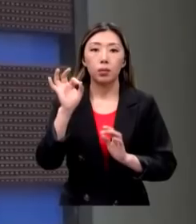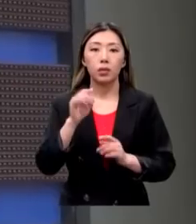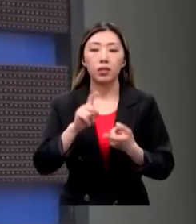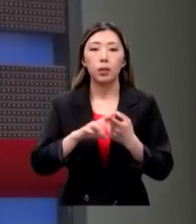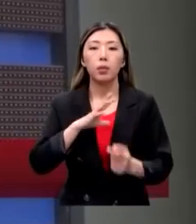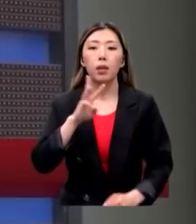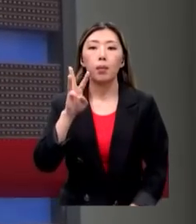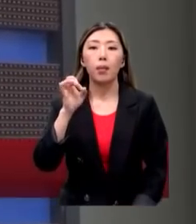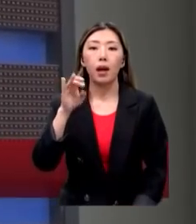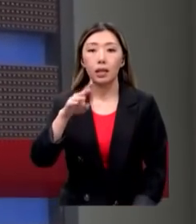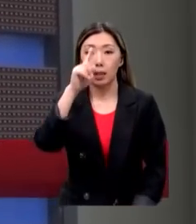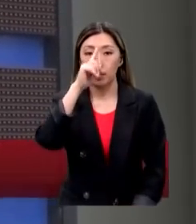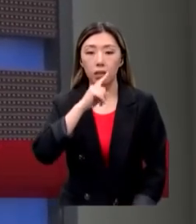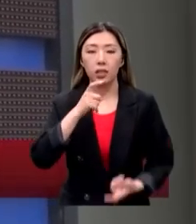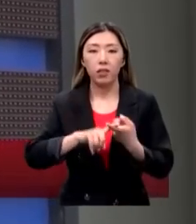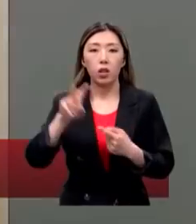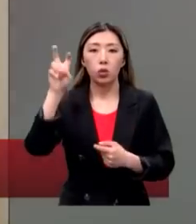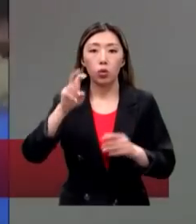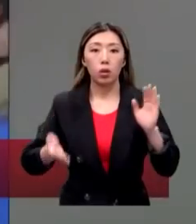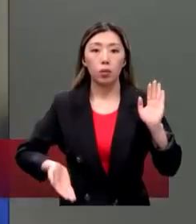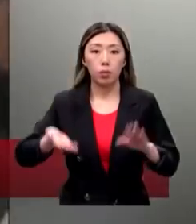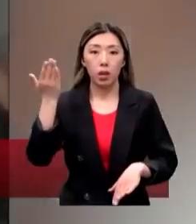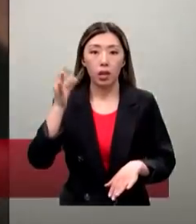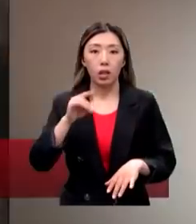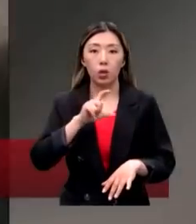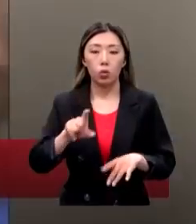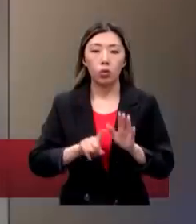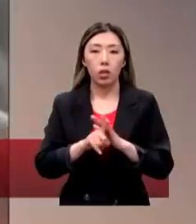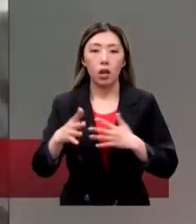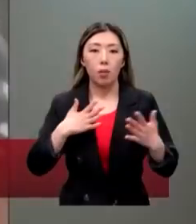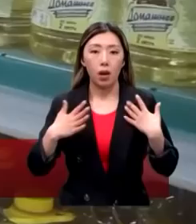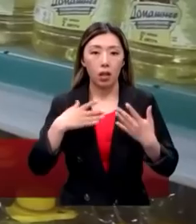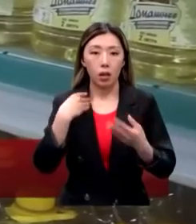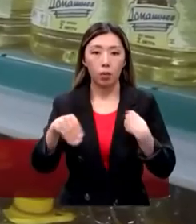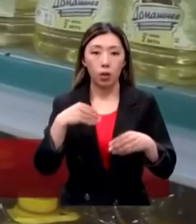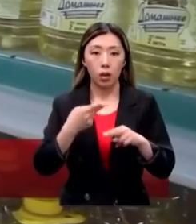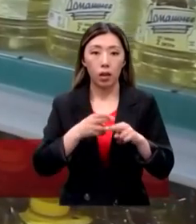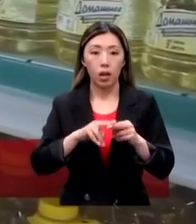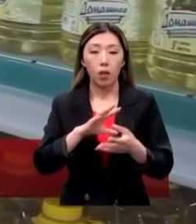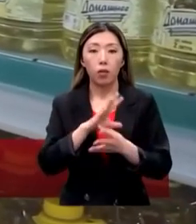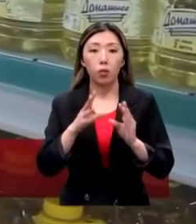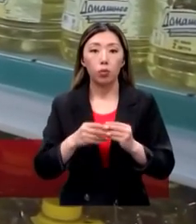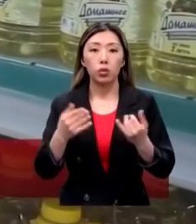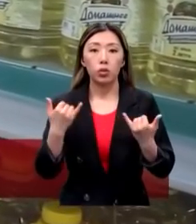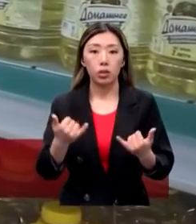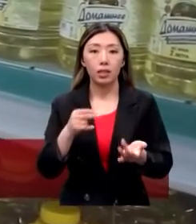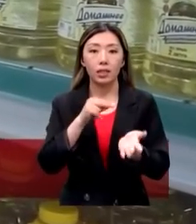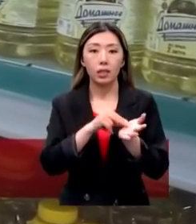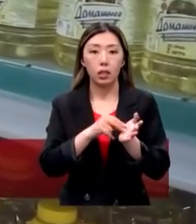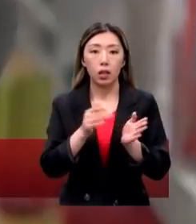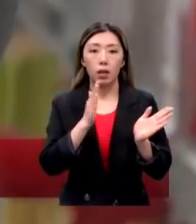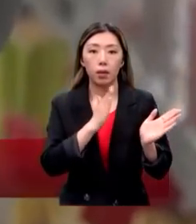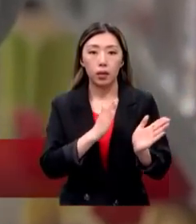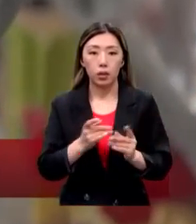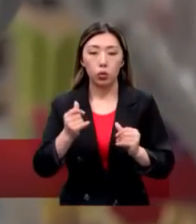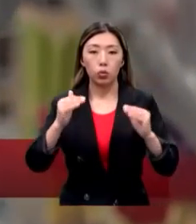март. Сказался резкий скачок курса тенге и ажиотаж среди населения. С тех пор, как говорят в Минторговле, ситуация с ценами